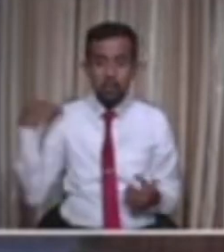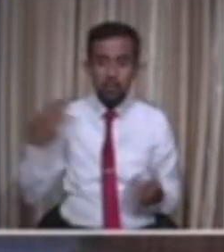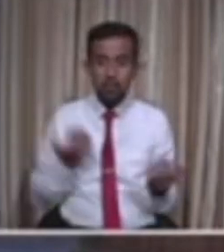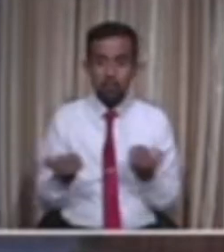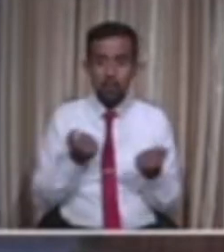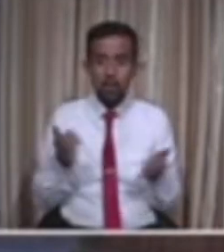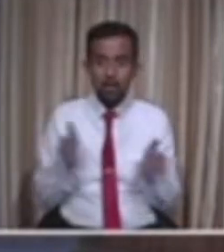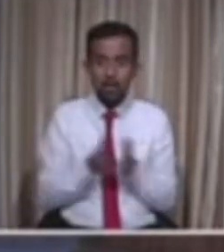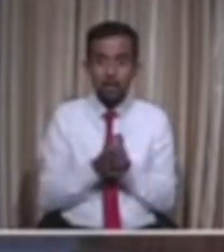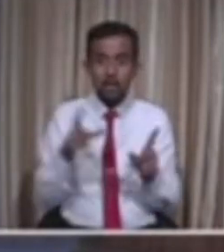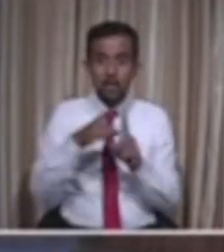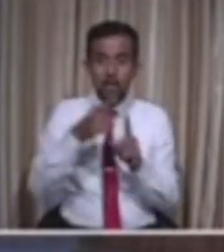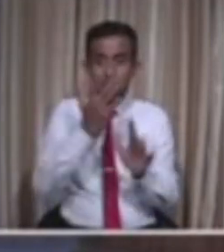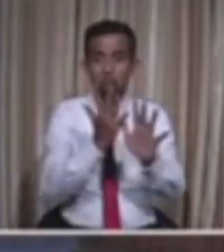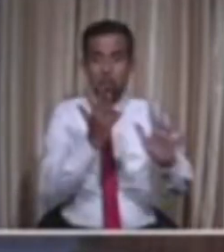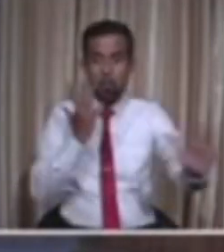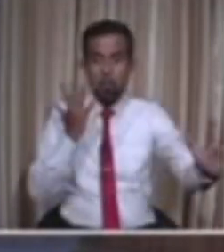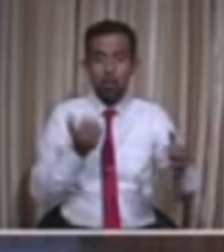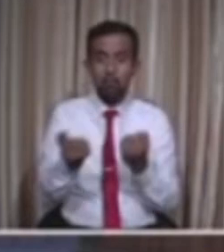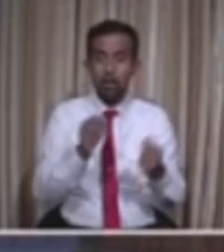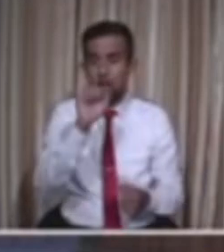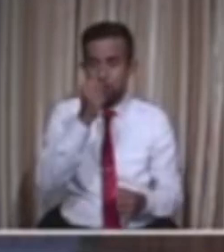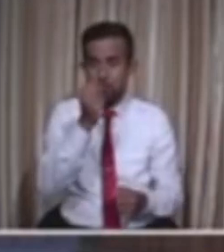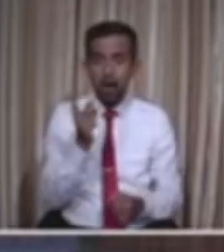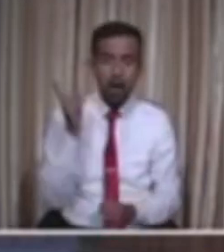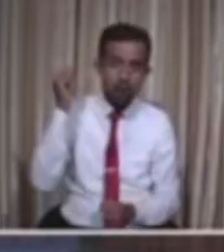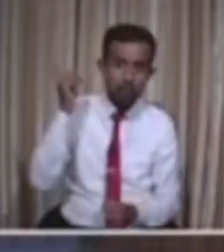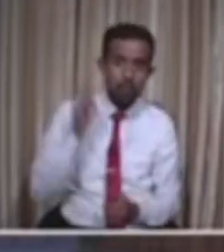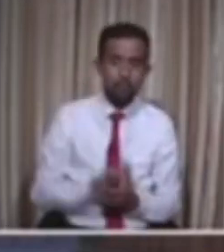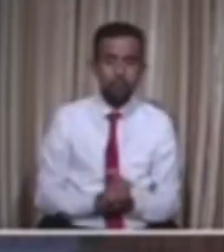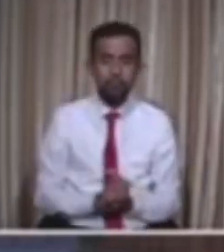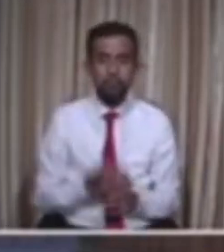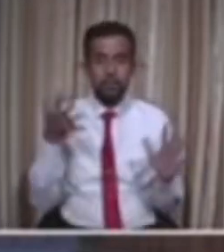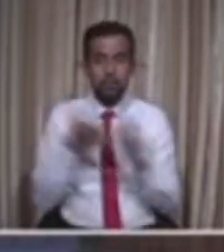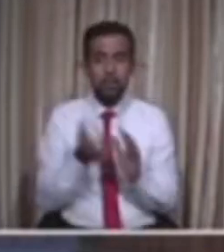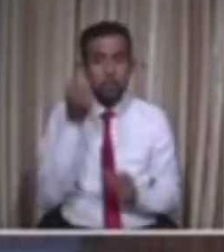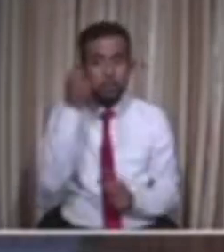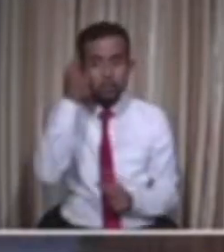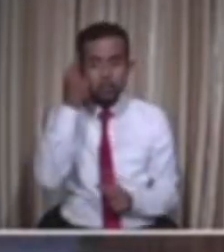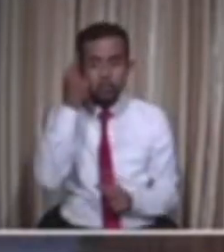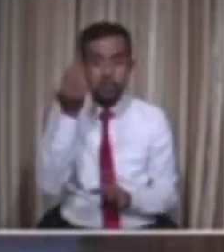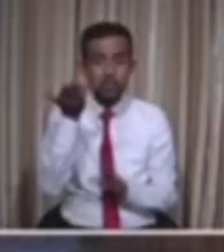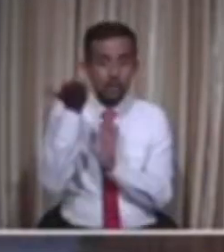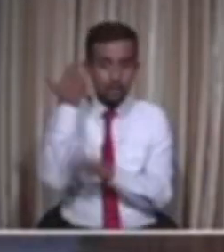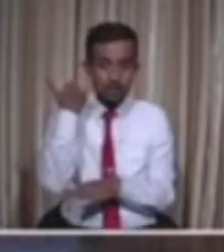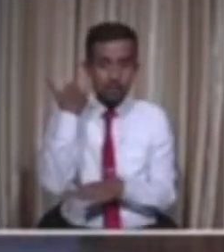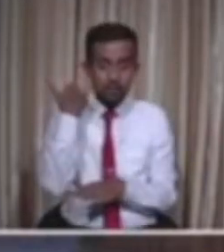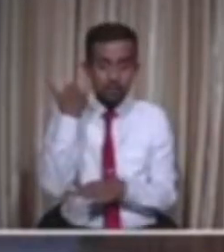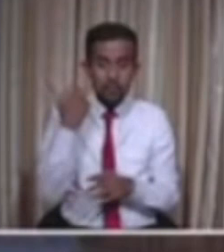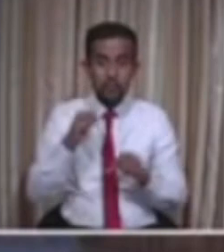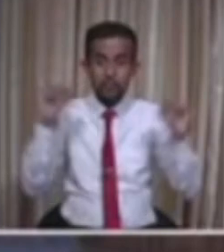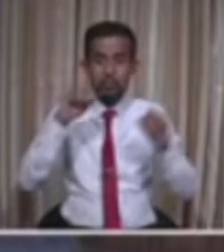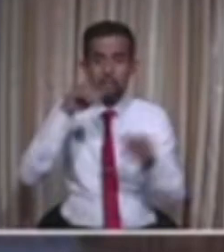kek diesel poli mitela wahana panahat itu diesel naik kila itu elok itu. Ini semua berarti mata bat. Misalnya meda arah galai